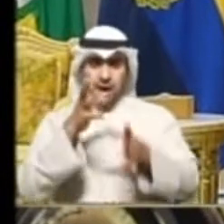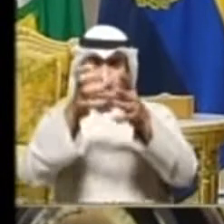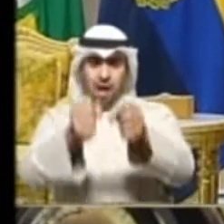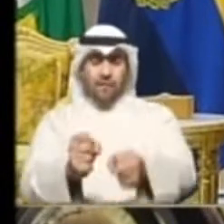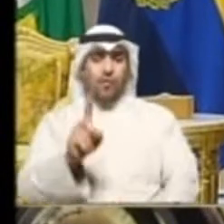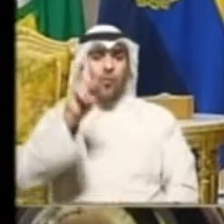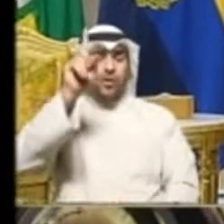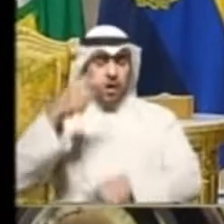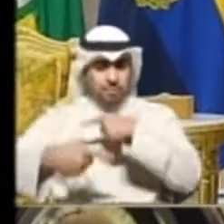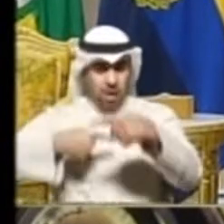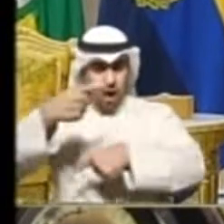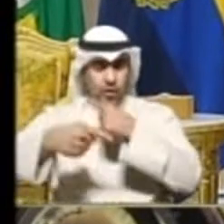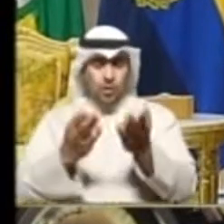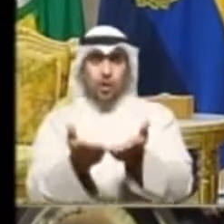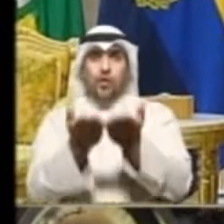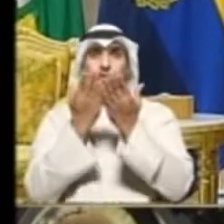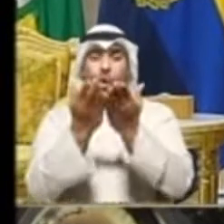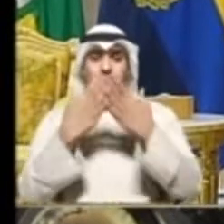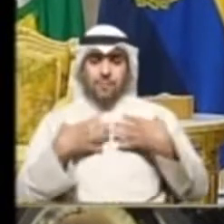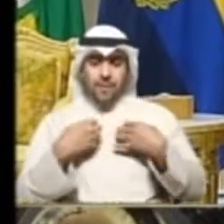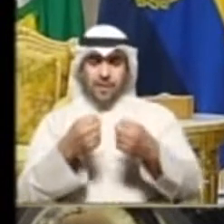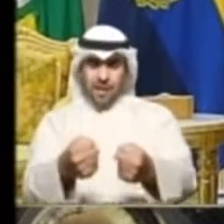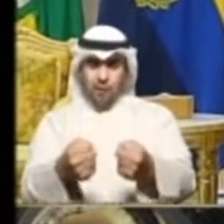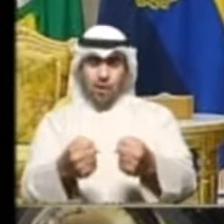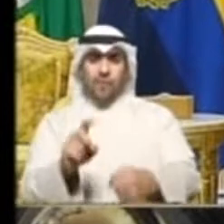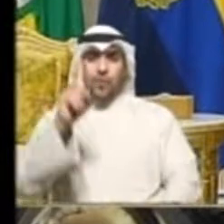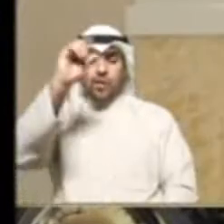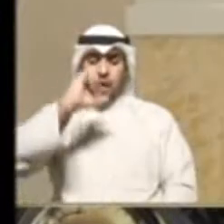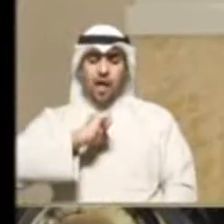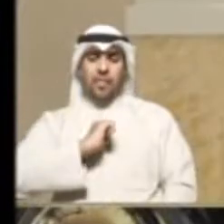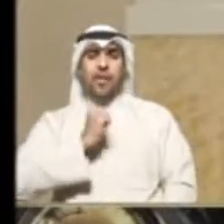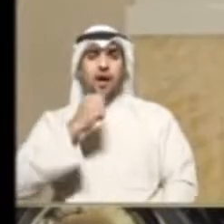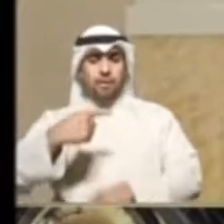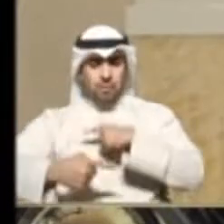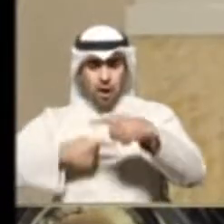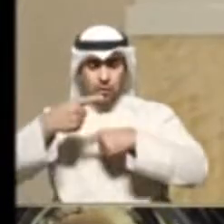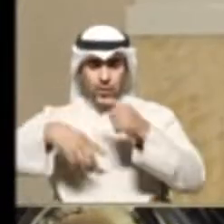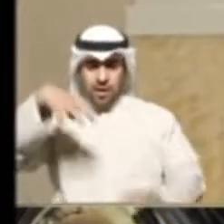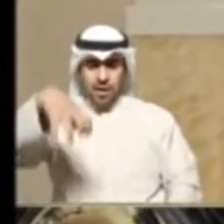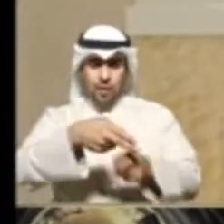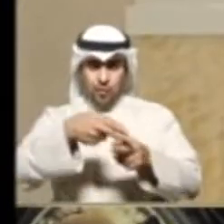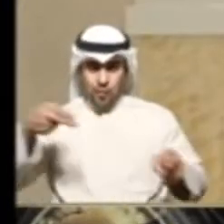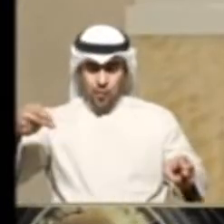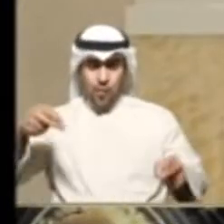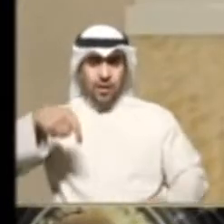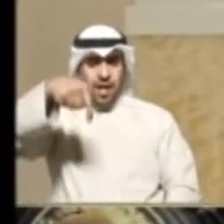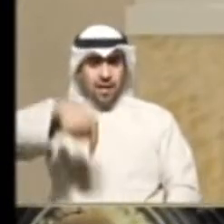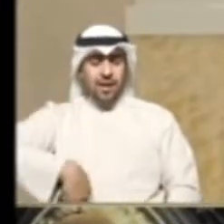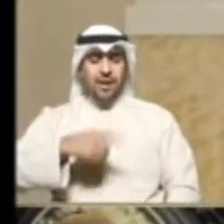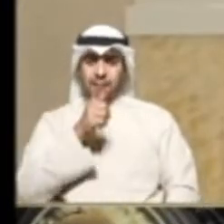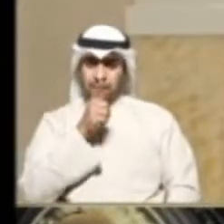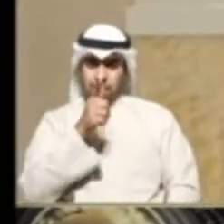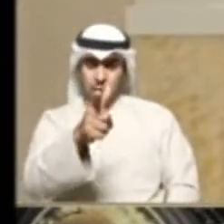موفور الصحة والعافية وأن يظل ذخرا للكويت. واسمحوا لنا سموكم أن نرفع لمقامكم أسمى آيات